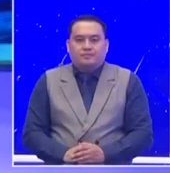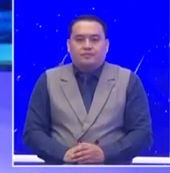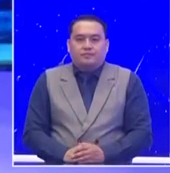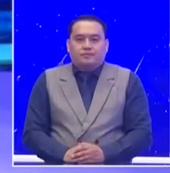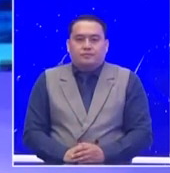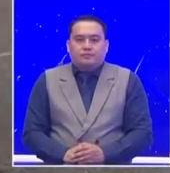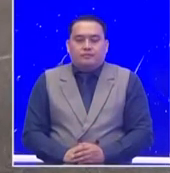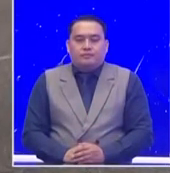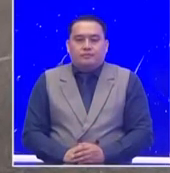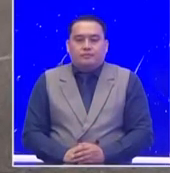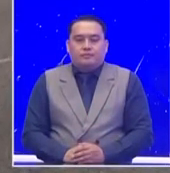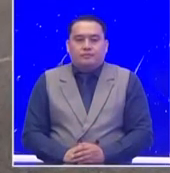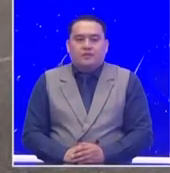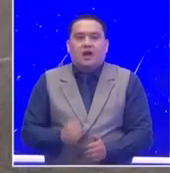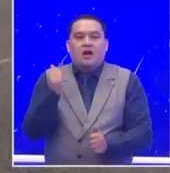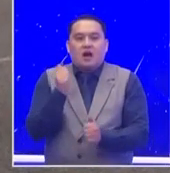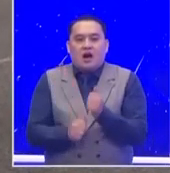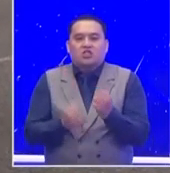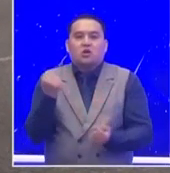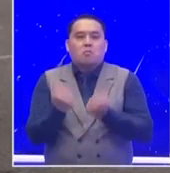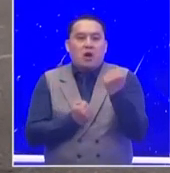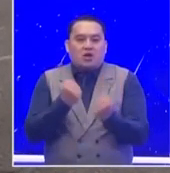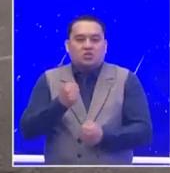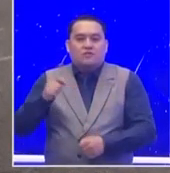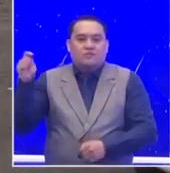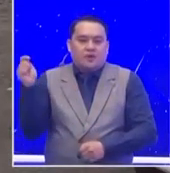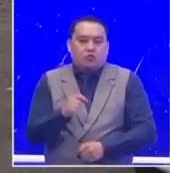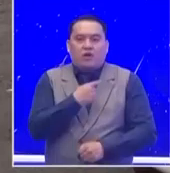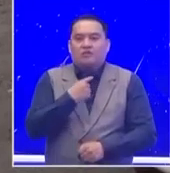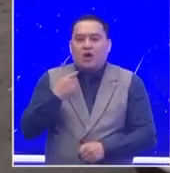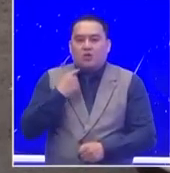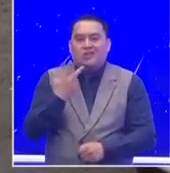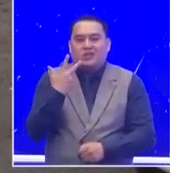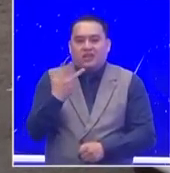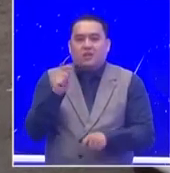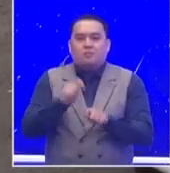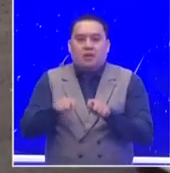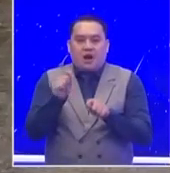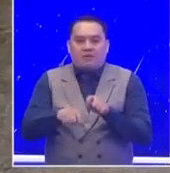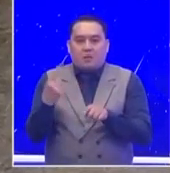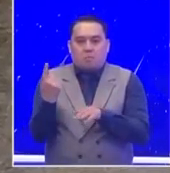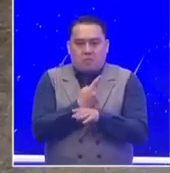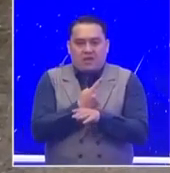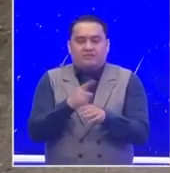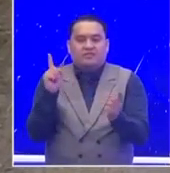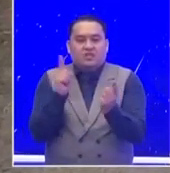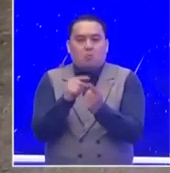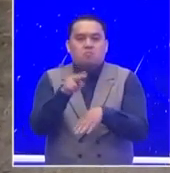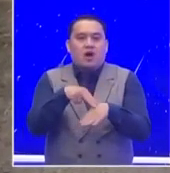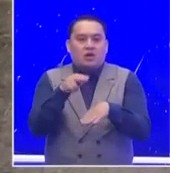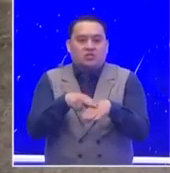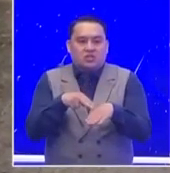Баталов. Отныне каждое авто, въезжающее в Талдыкурган, будет проходить 3 стадии проверки. На первый поток встречают